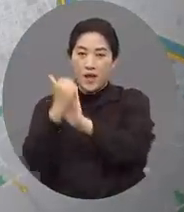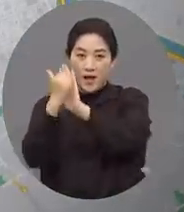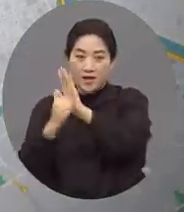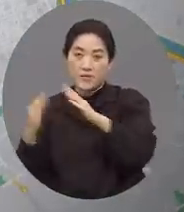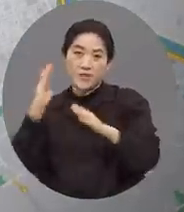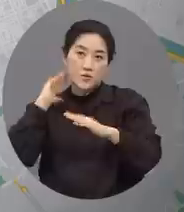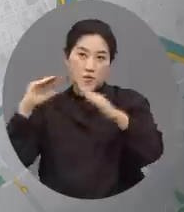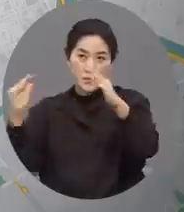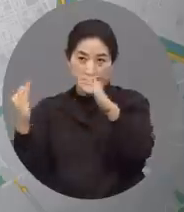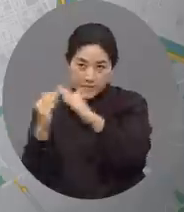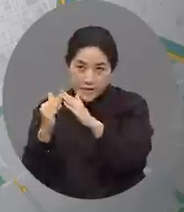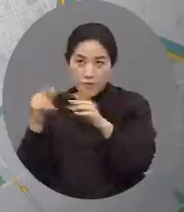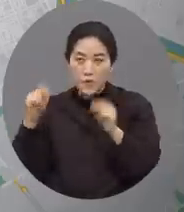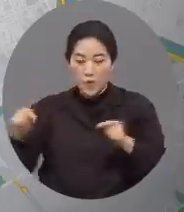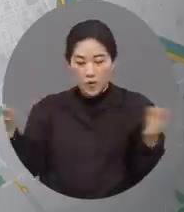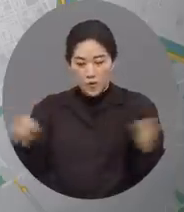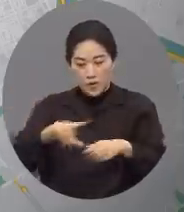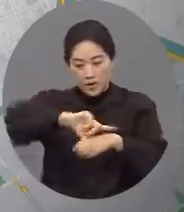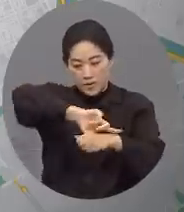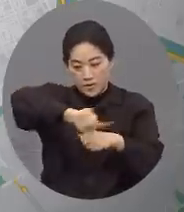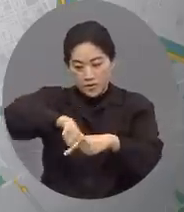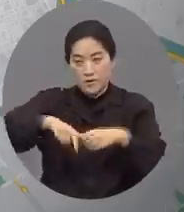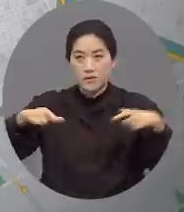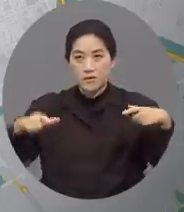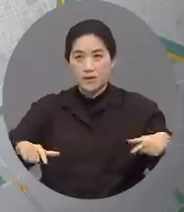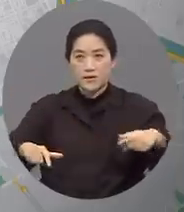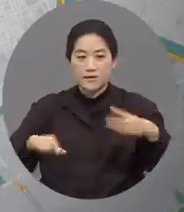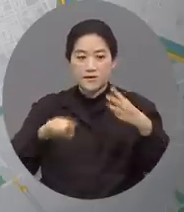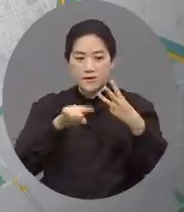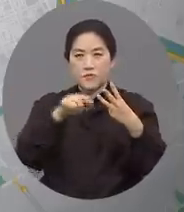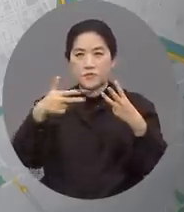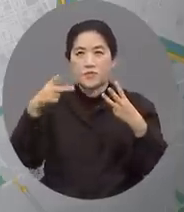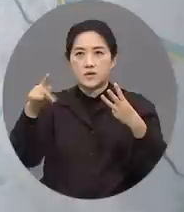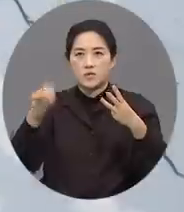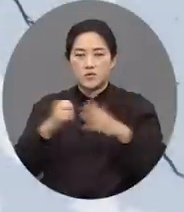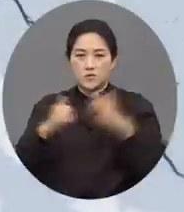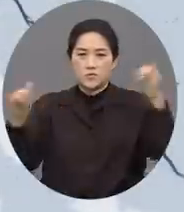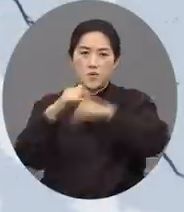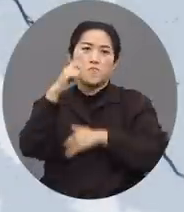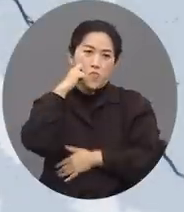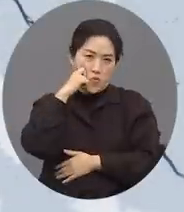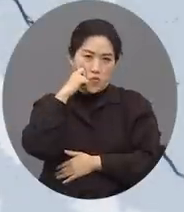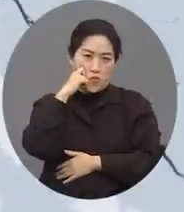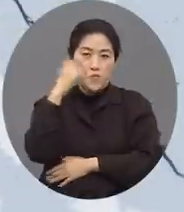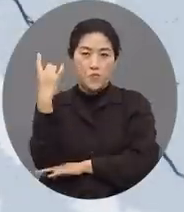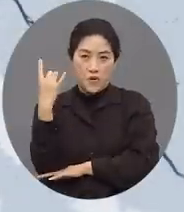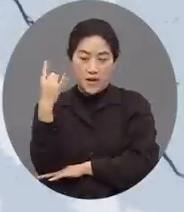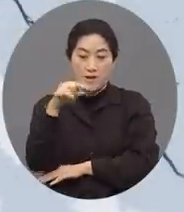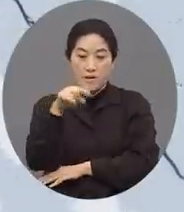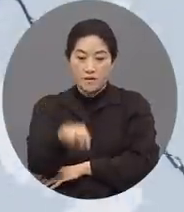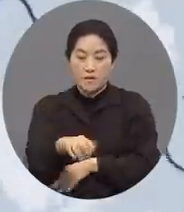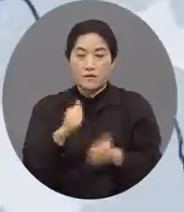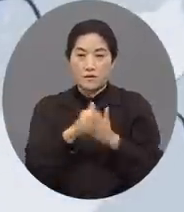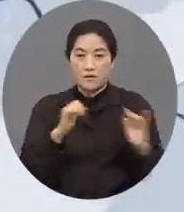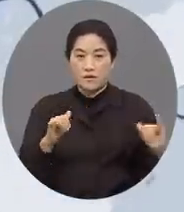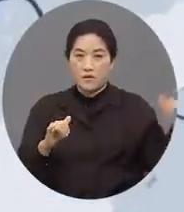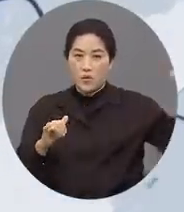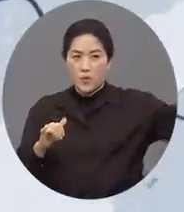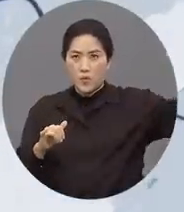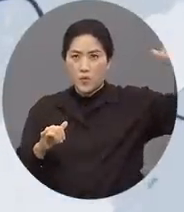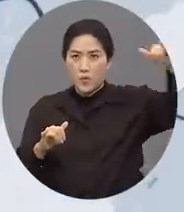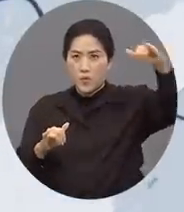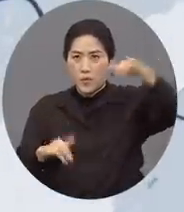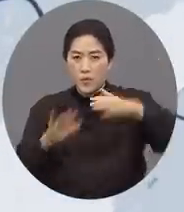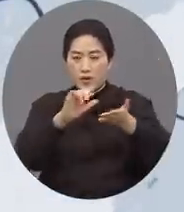근처 특정 지점을 중심으로 하는 반경 3.7km 구역입니다. 무인기는 김포와 일산을 지나